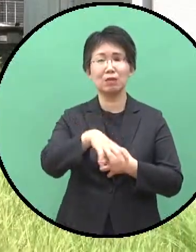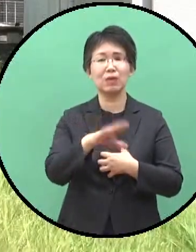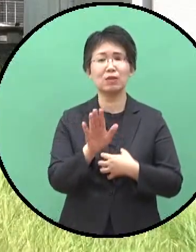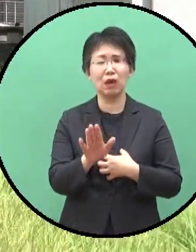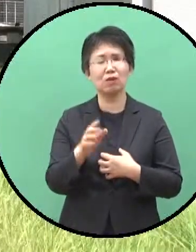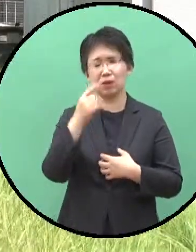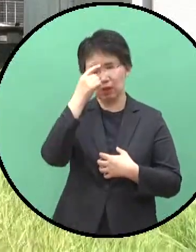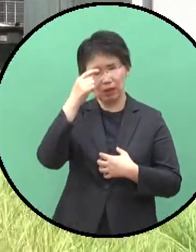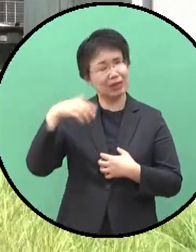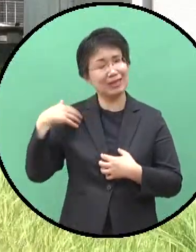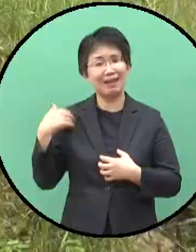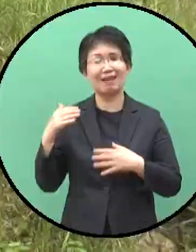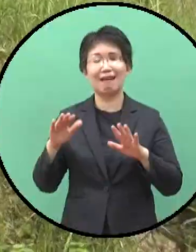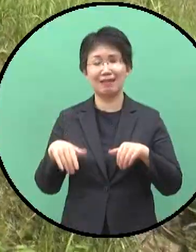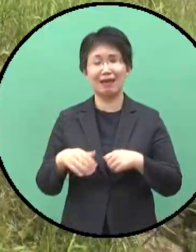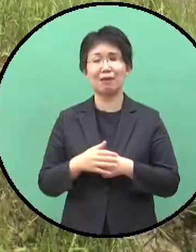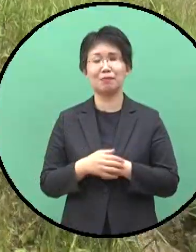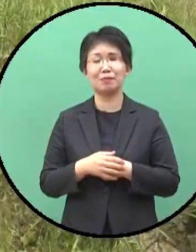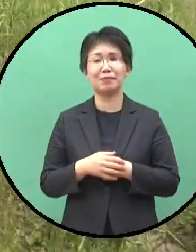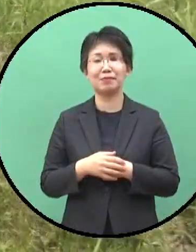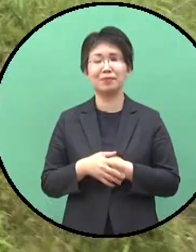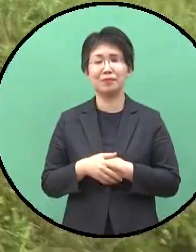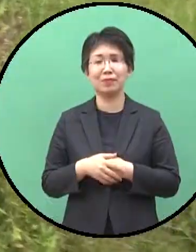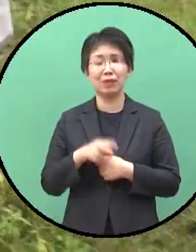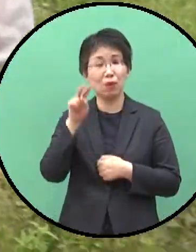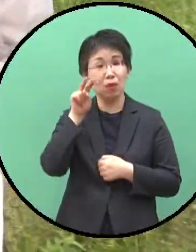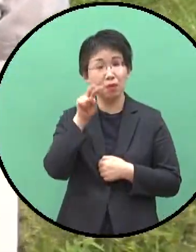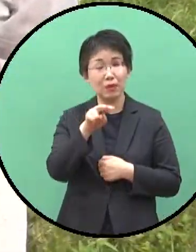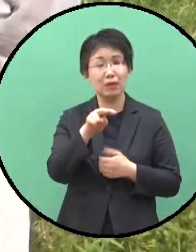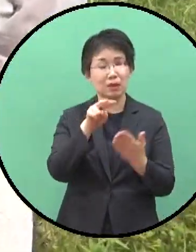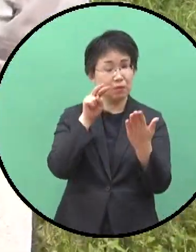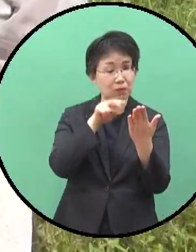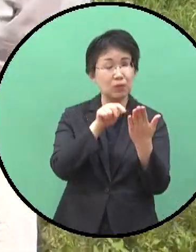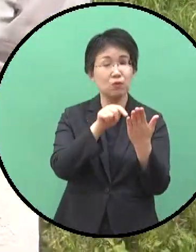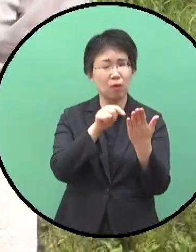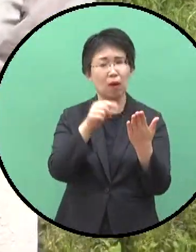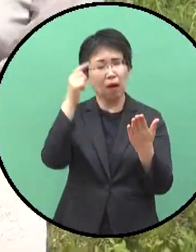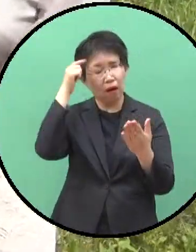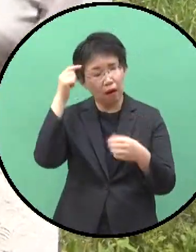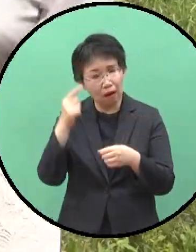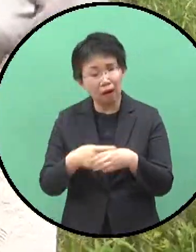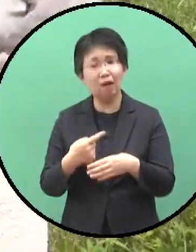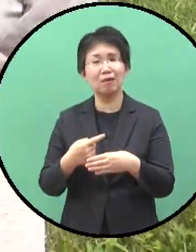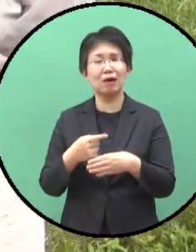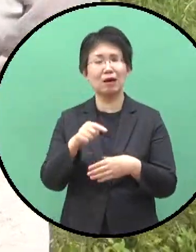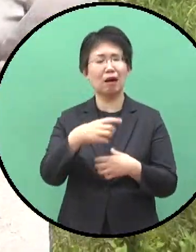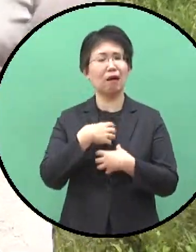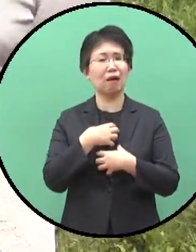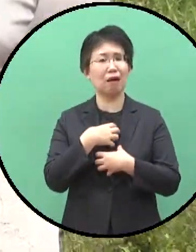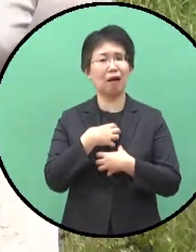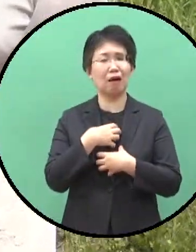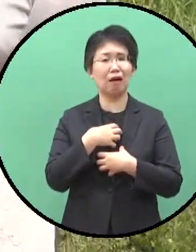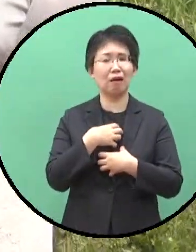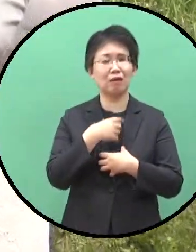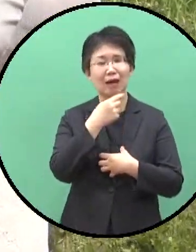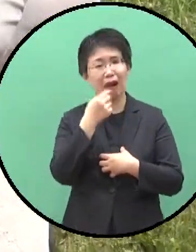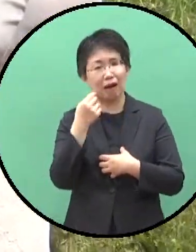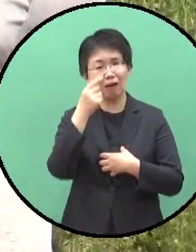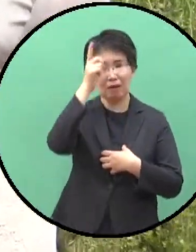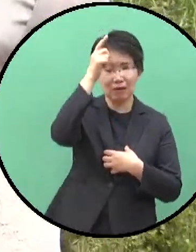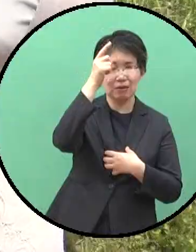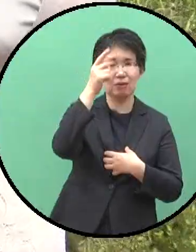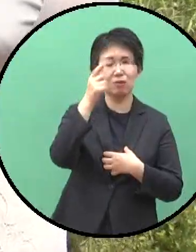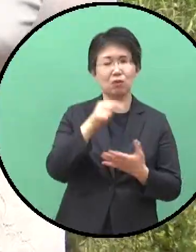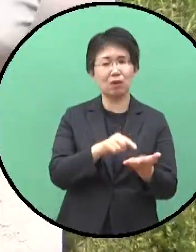て知りませんでした。 まあ、見ていただくと思ってもないところが意外とそういう区域になっていたりしますので、ぜひと